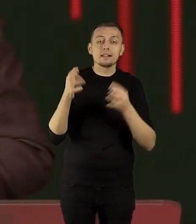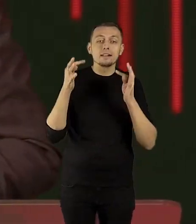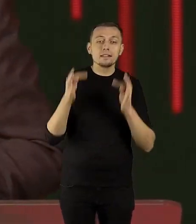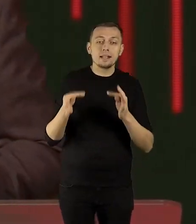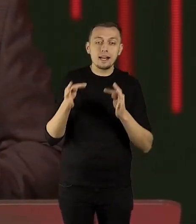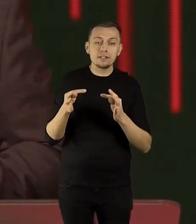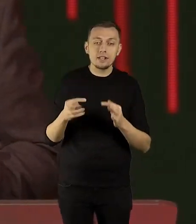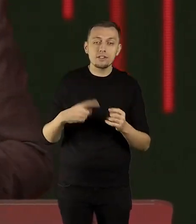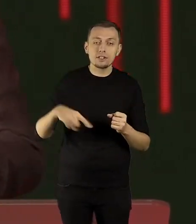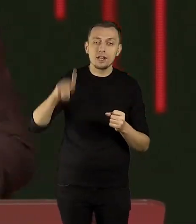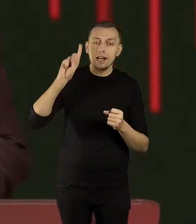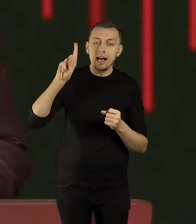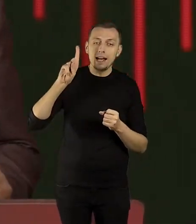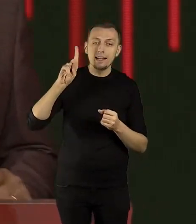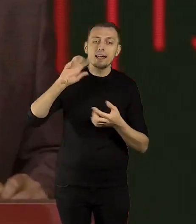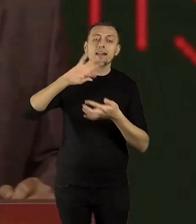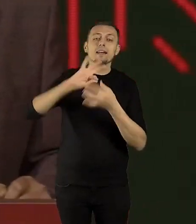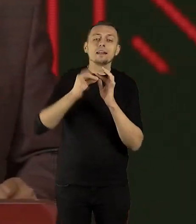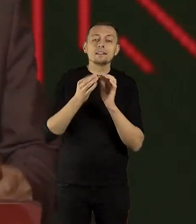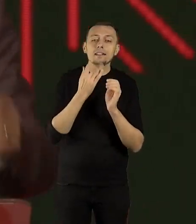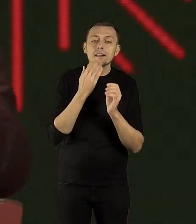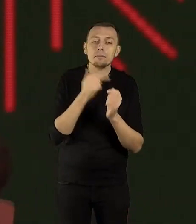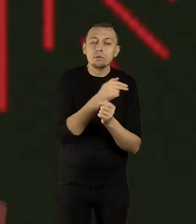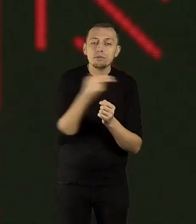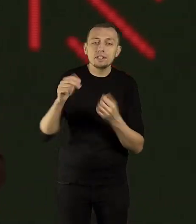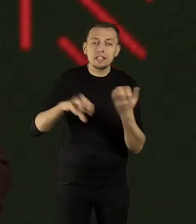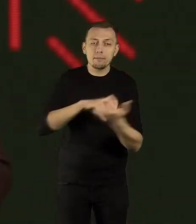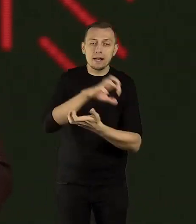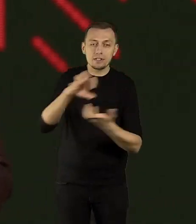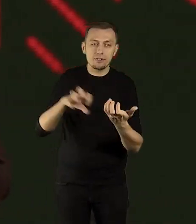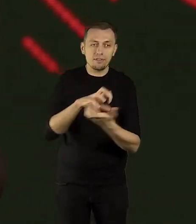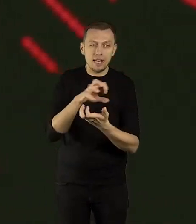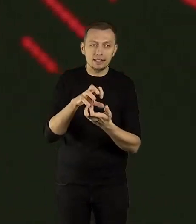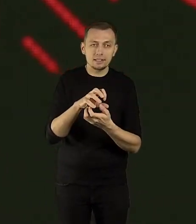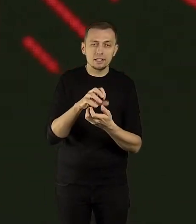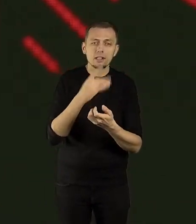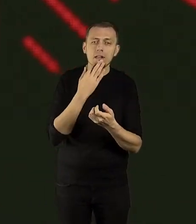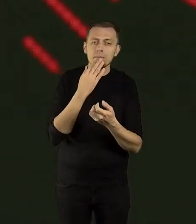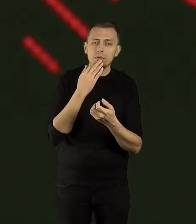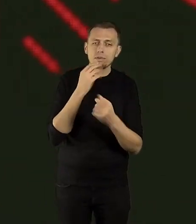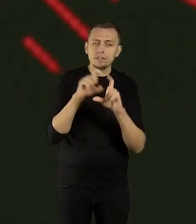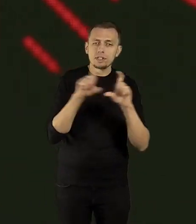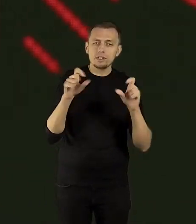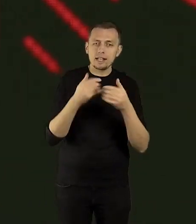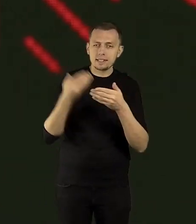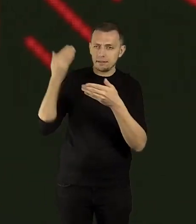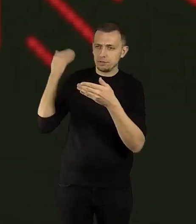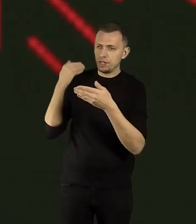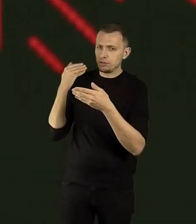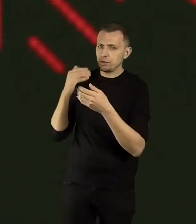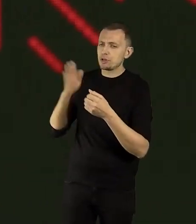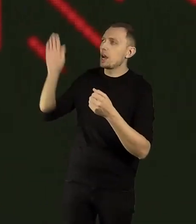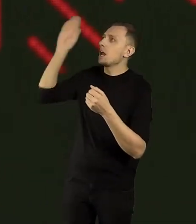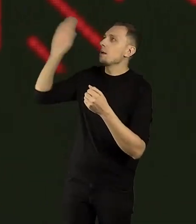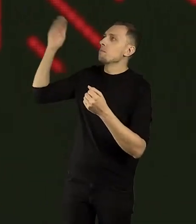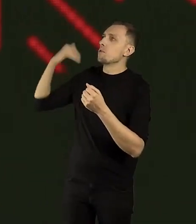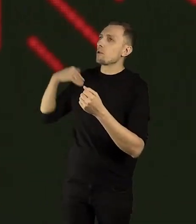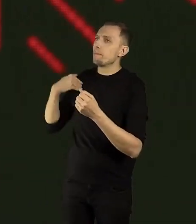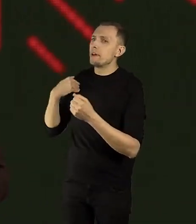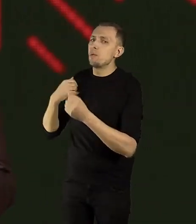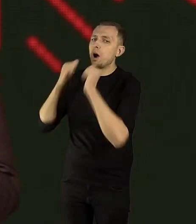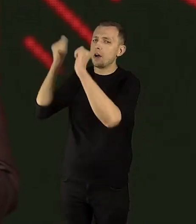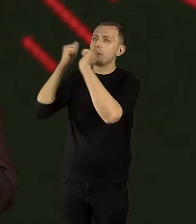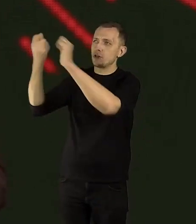przeszłego. Czasu przeszłego. Okazał siłę, rozproszył, wywyższył,